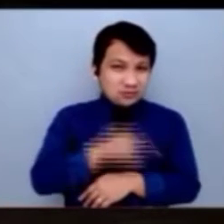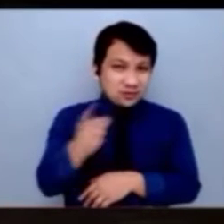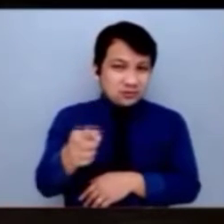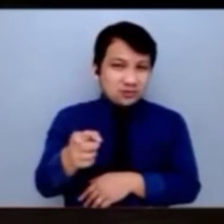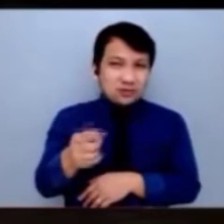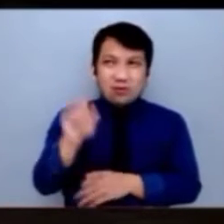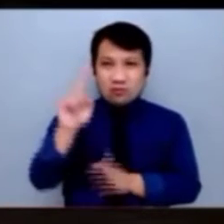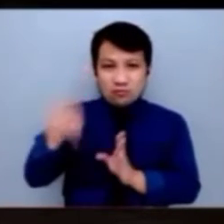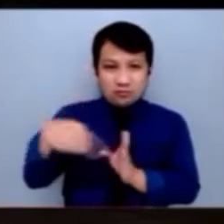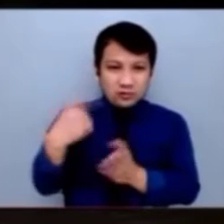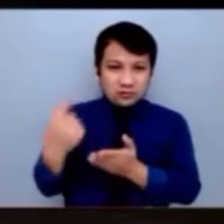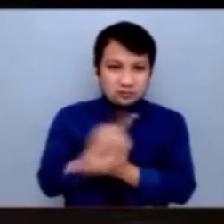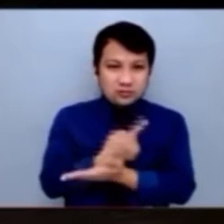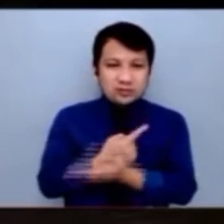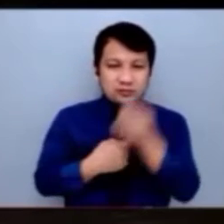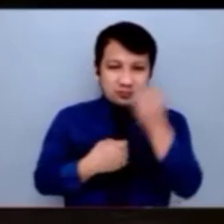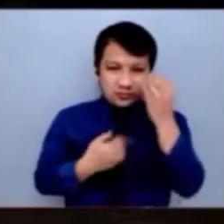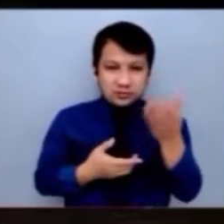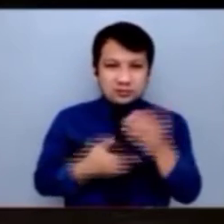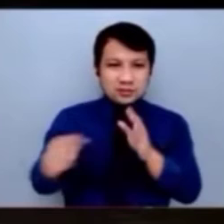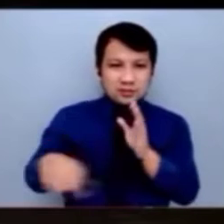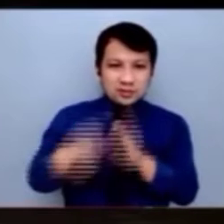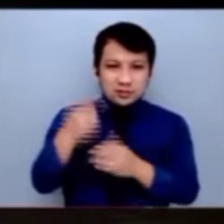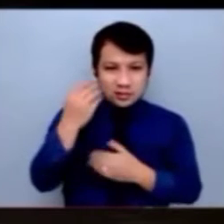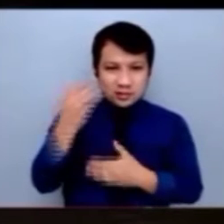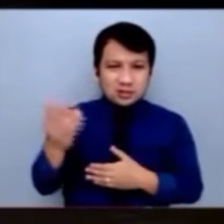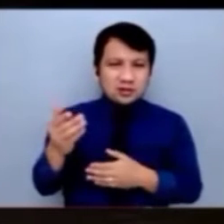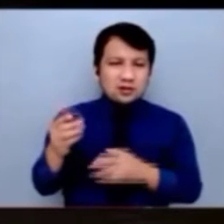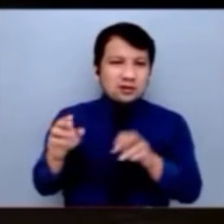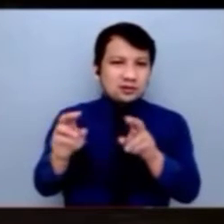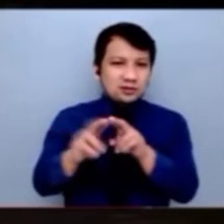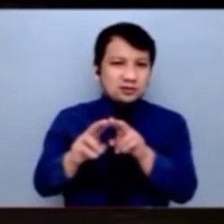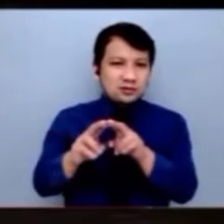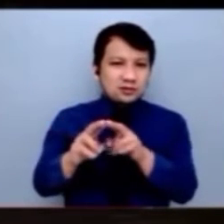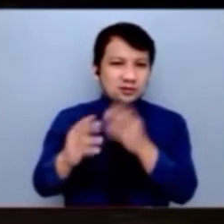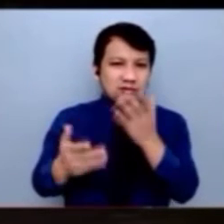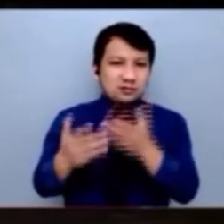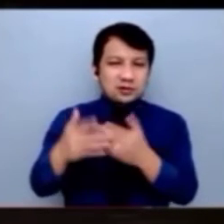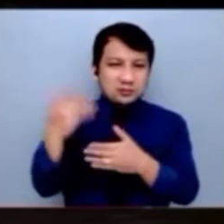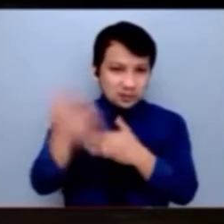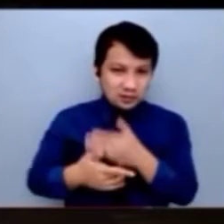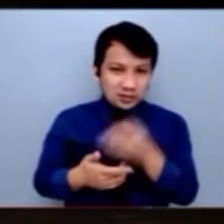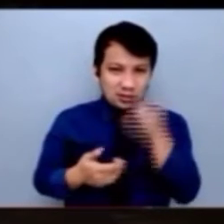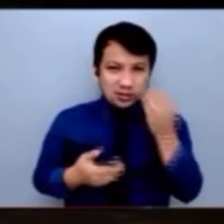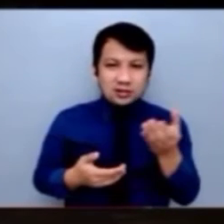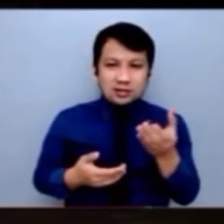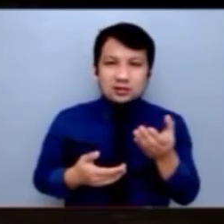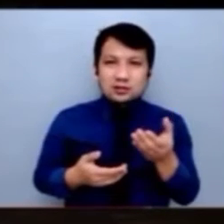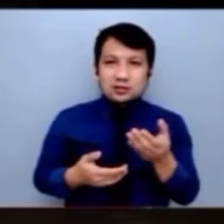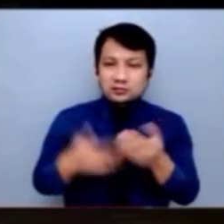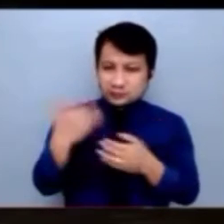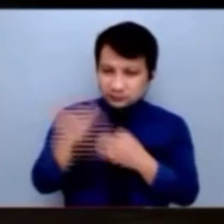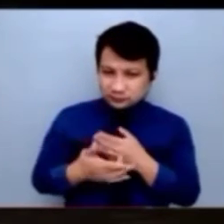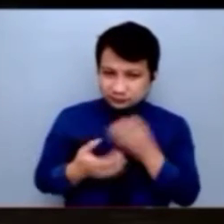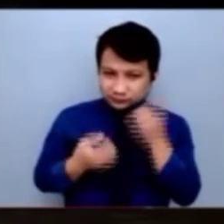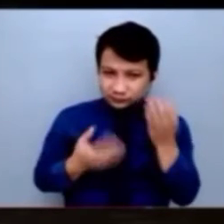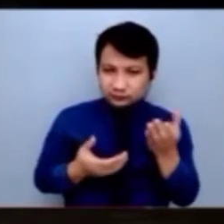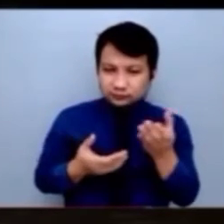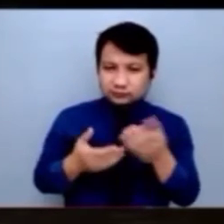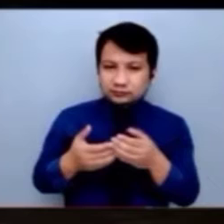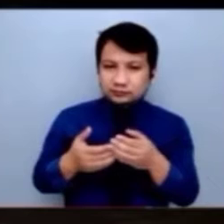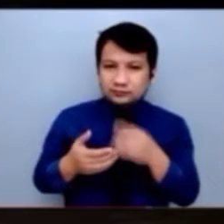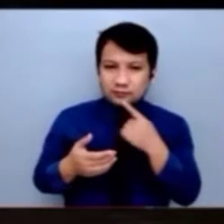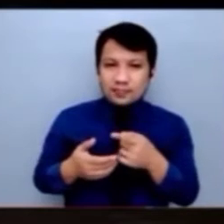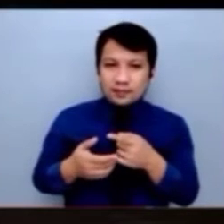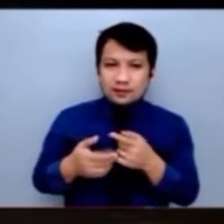1 linggo na posibleng maibalik na doon supply ng kuryente. Pero according to some mga officials pa dito, baka abutin pa raw yan ng